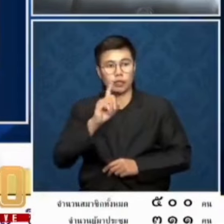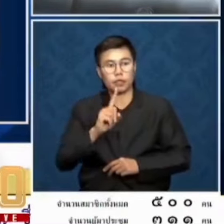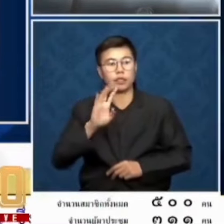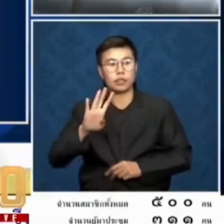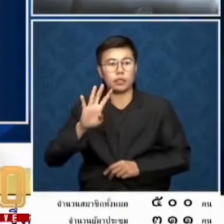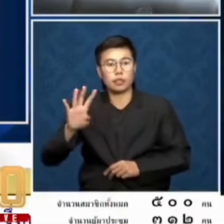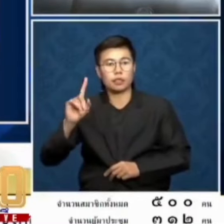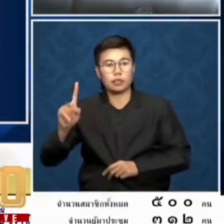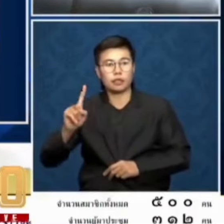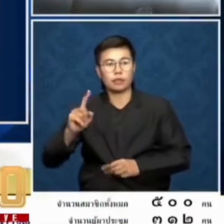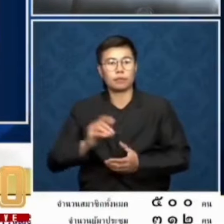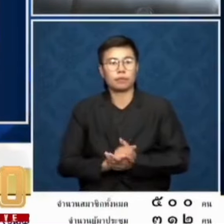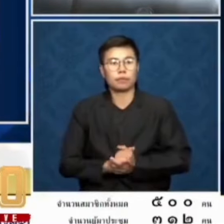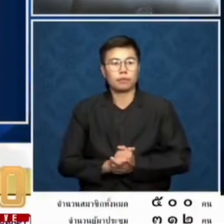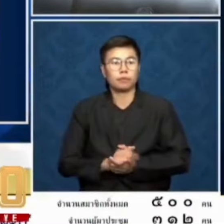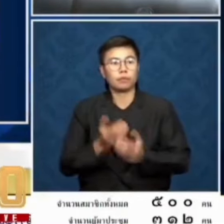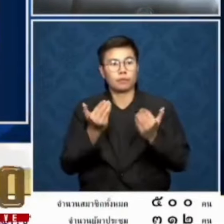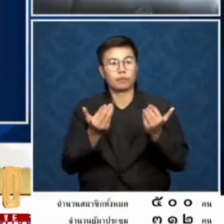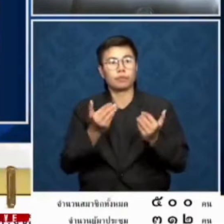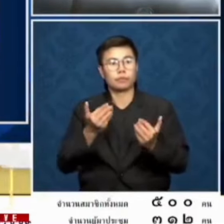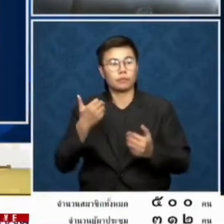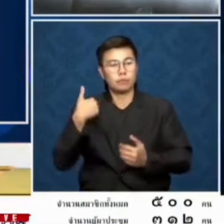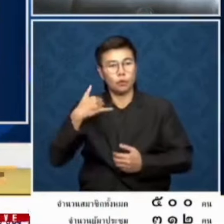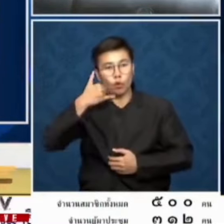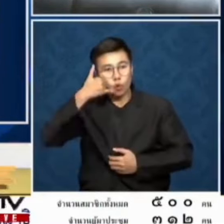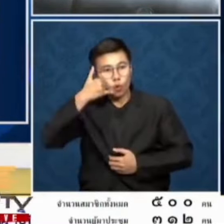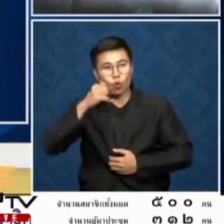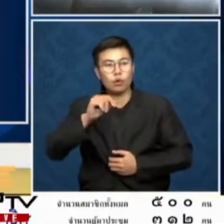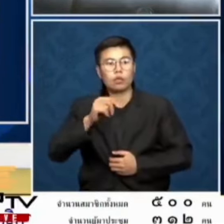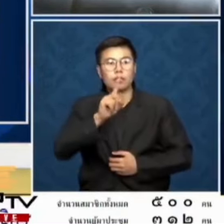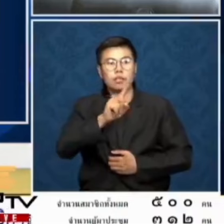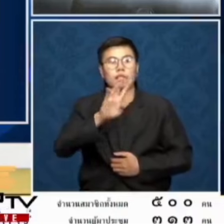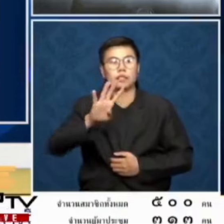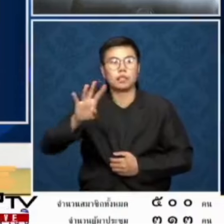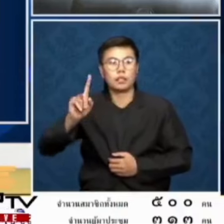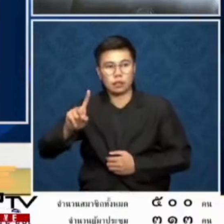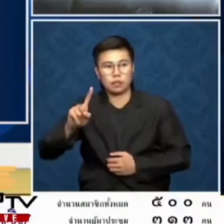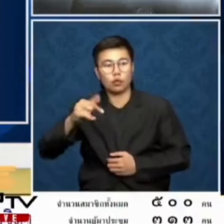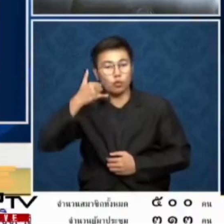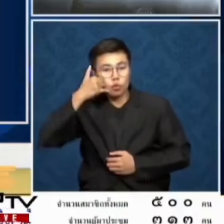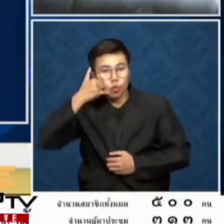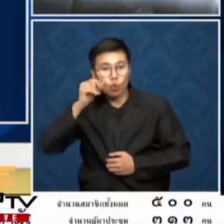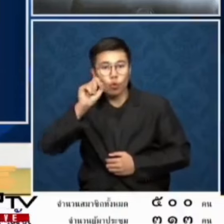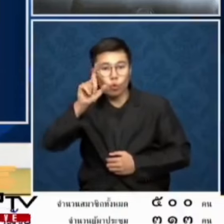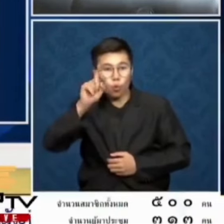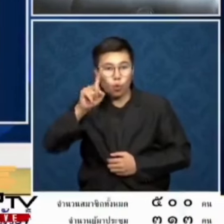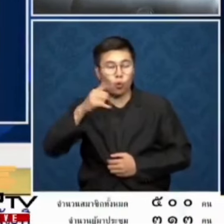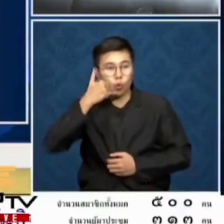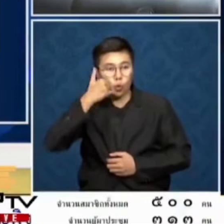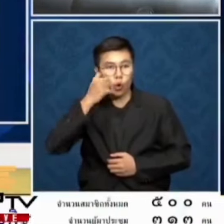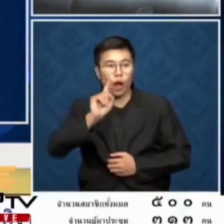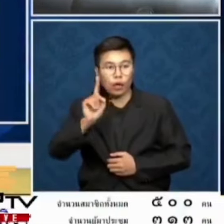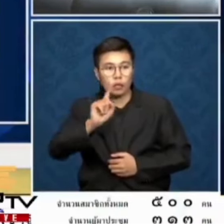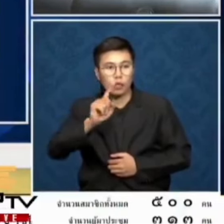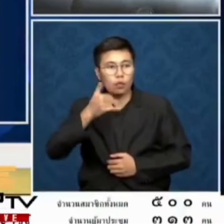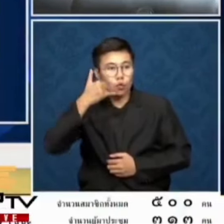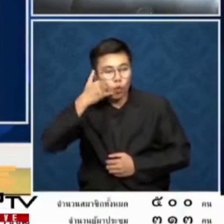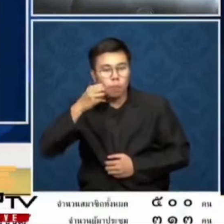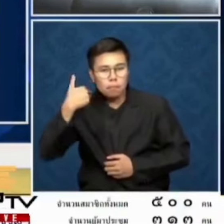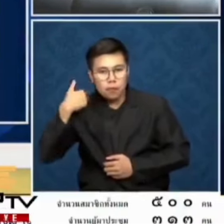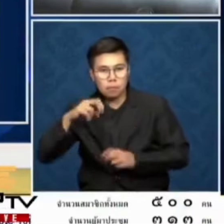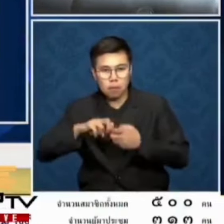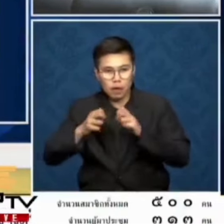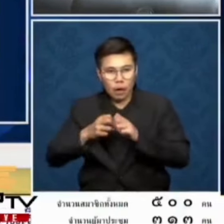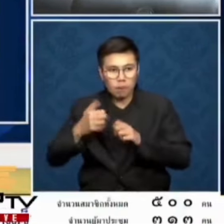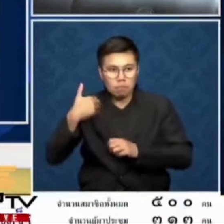ะซึ่งอันนี้ก็จะมีสายด่วนนะคะ1441อยู่นะคะซึ่งเป็นสายด่วนที่เขาบอกว่าเอาไว้เราแจ้งว่ามันมีภัยออน